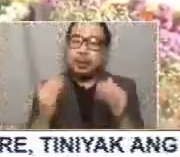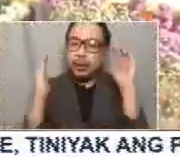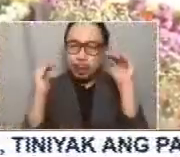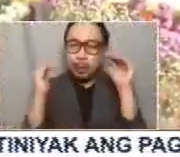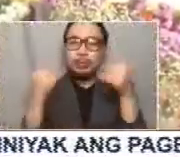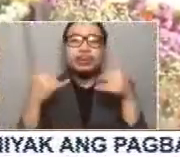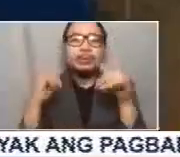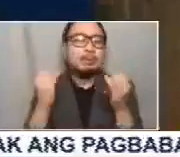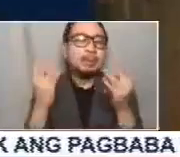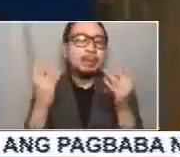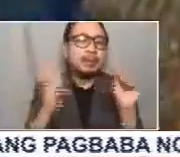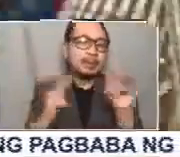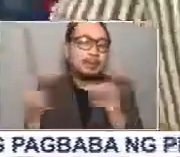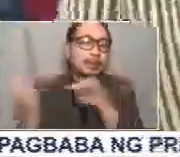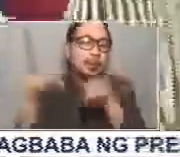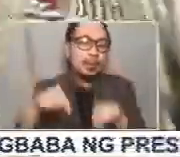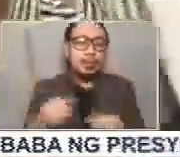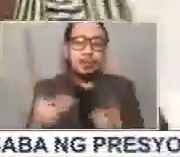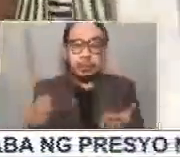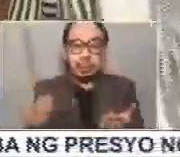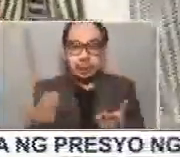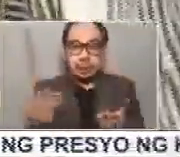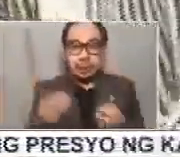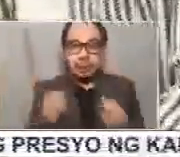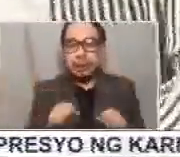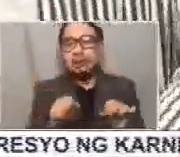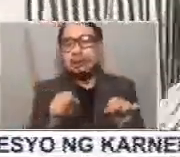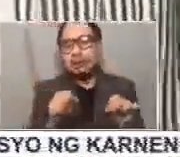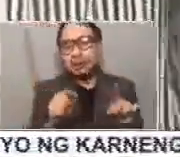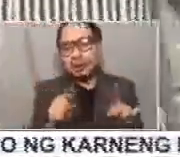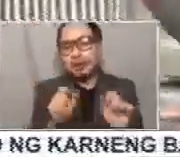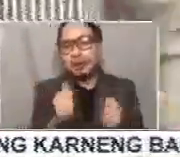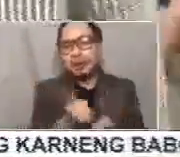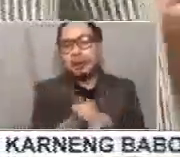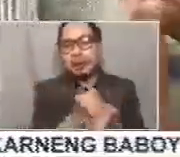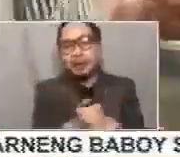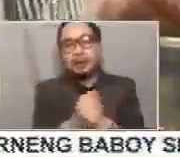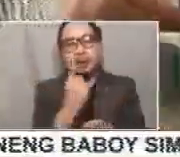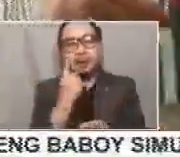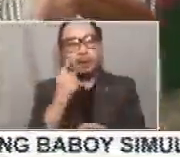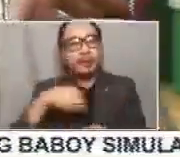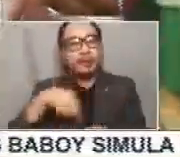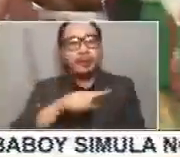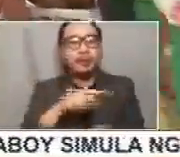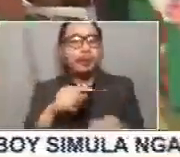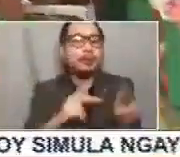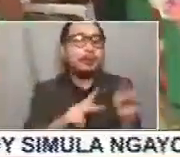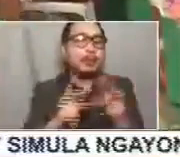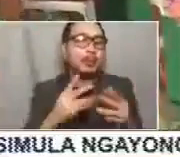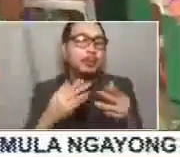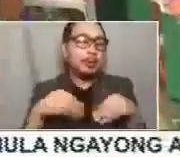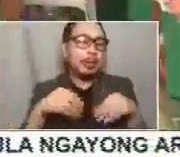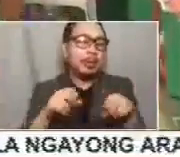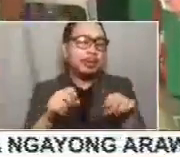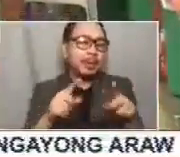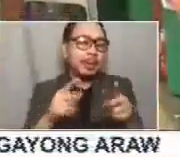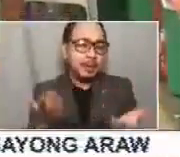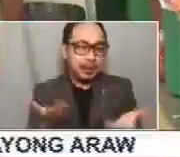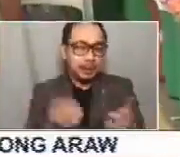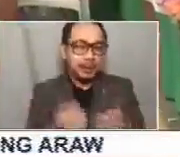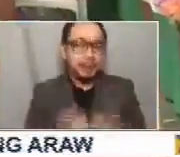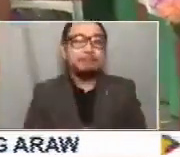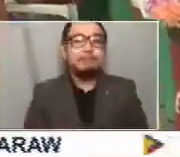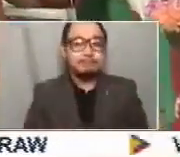sa kaligtasan natin lahat. Alright, thank you, Ma'am Joyce. Ayan. So, yan po ang ating tagpo dito sa Dangwa, mga ka-RSP.